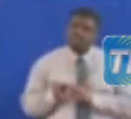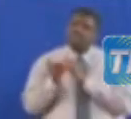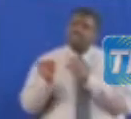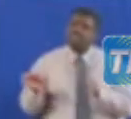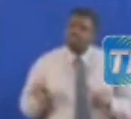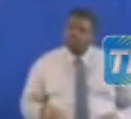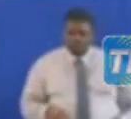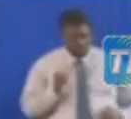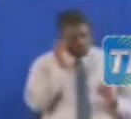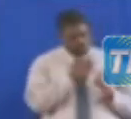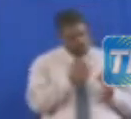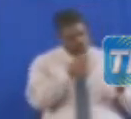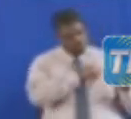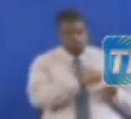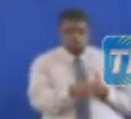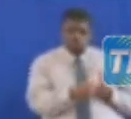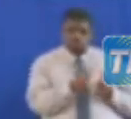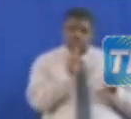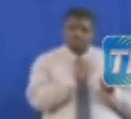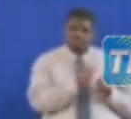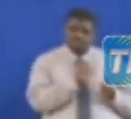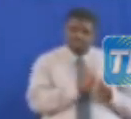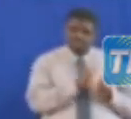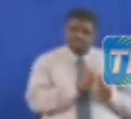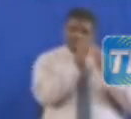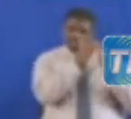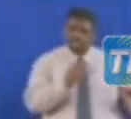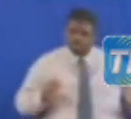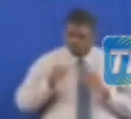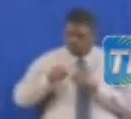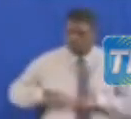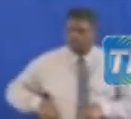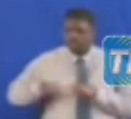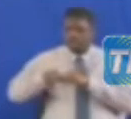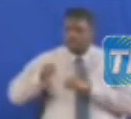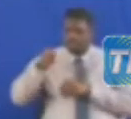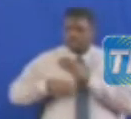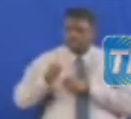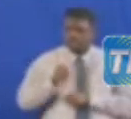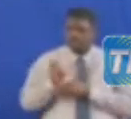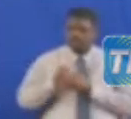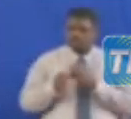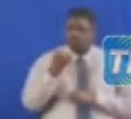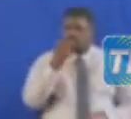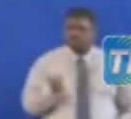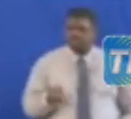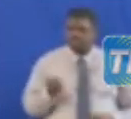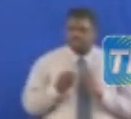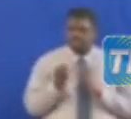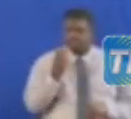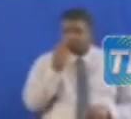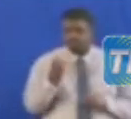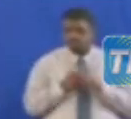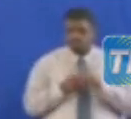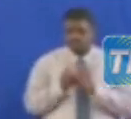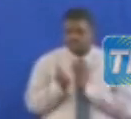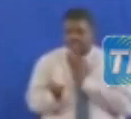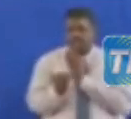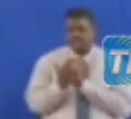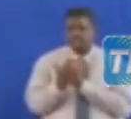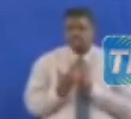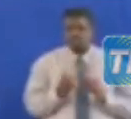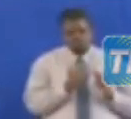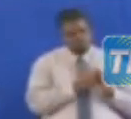zimetengwa kwa ajili ya ununuzi wa samani za majengo ya utawala katika halmashauri 50 kama mnavyoona katika kiambatisho